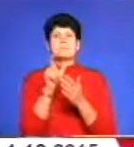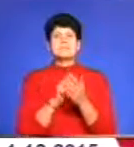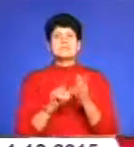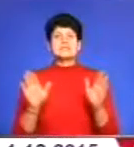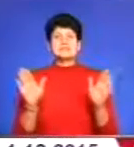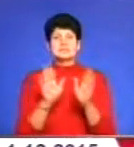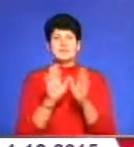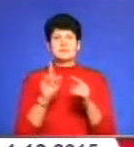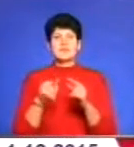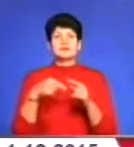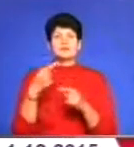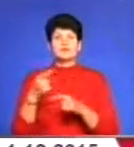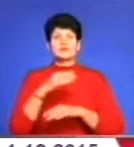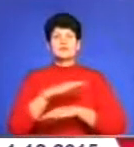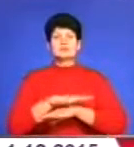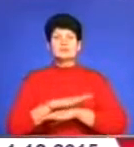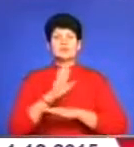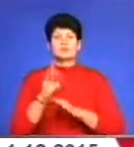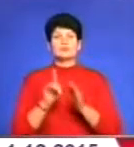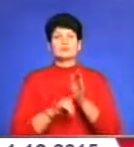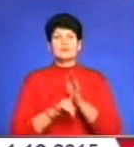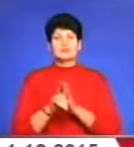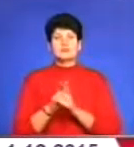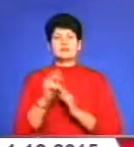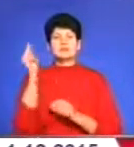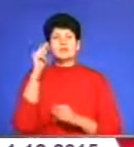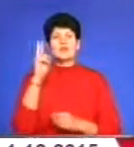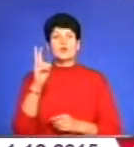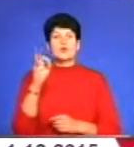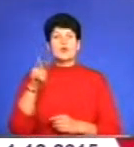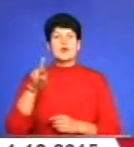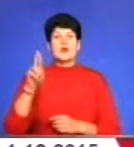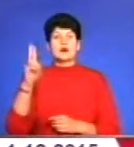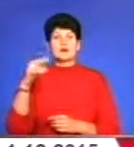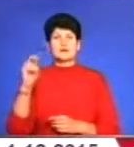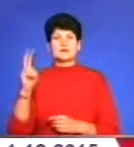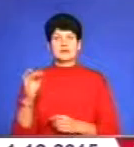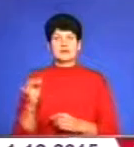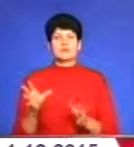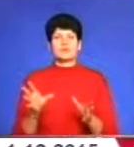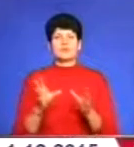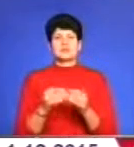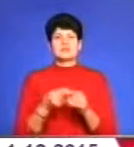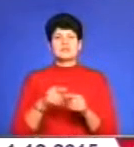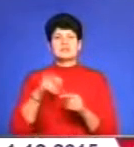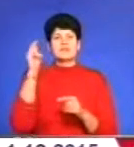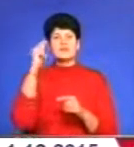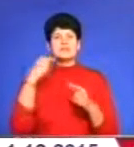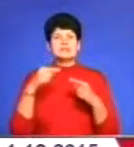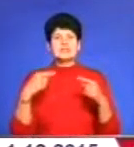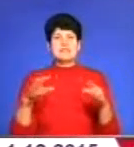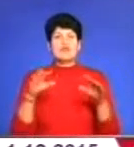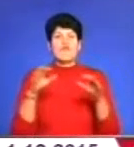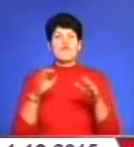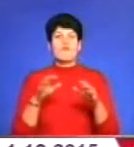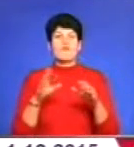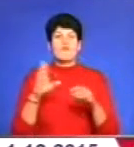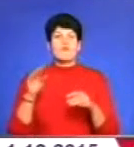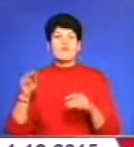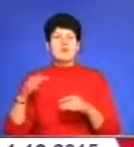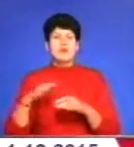Думаю, на наступному занятті ми вже будемо починати вчити колядки, поєднуючи це вивчення з різними вправами на